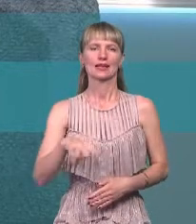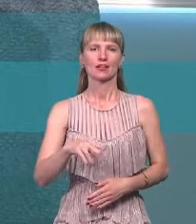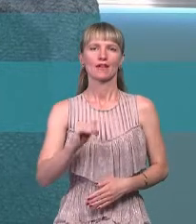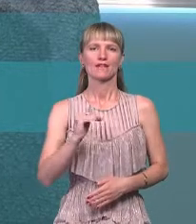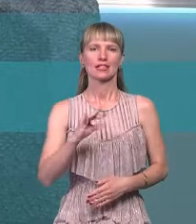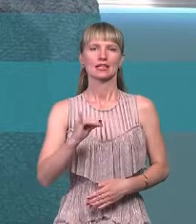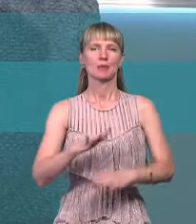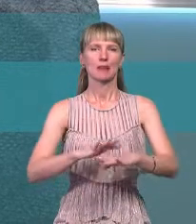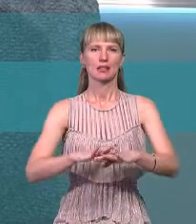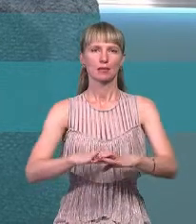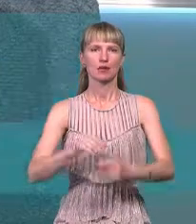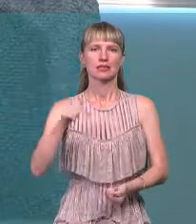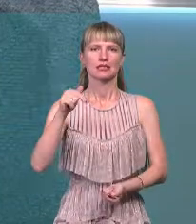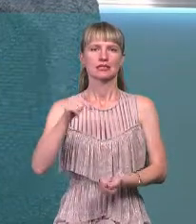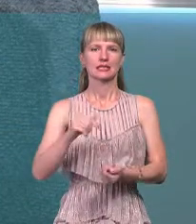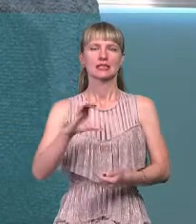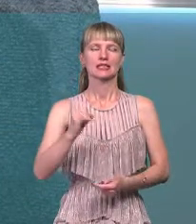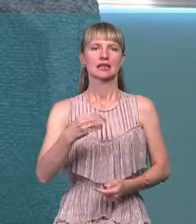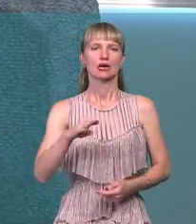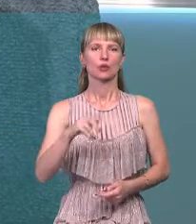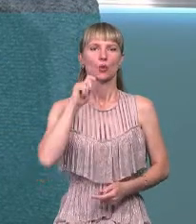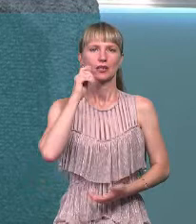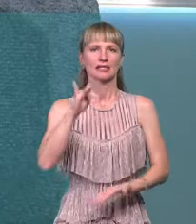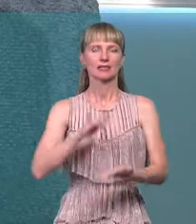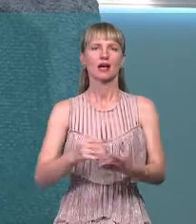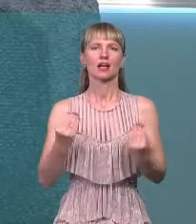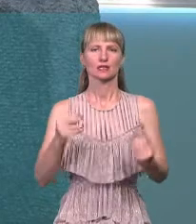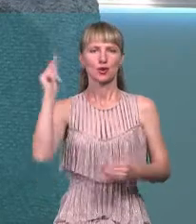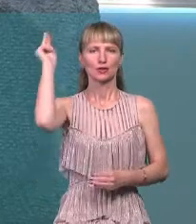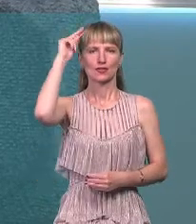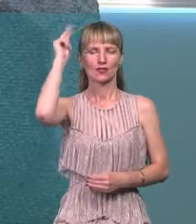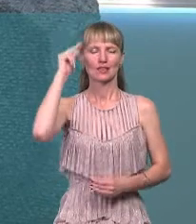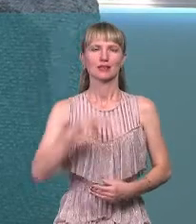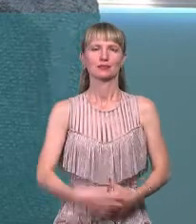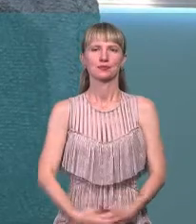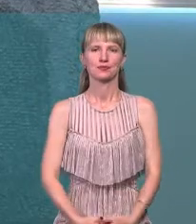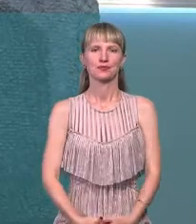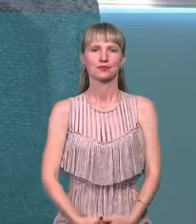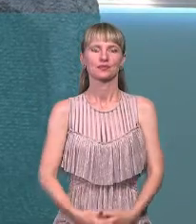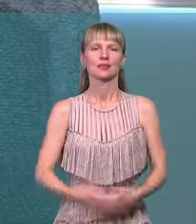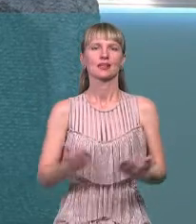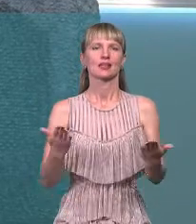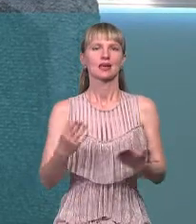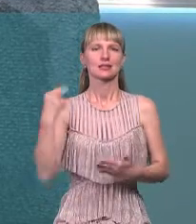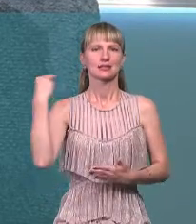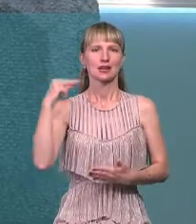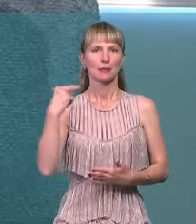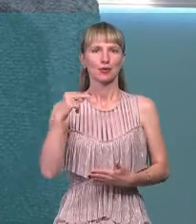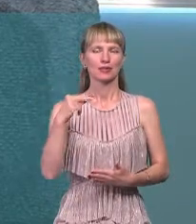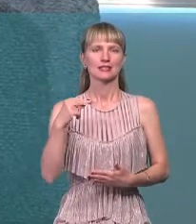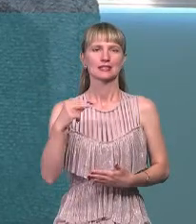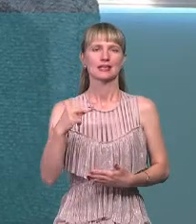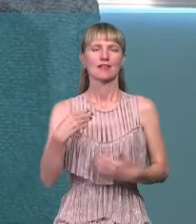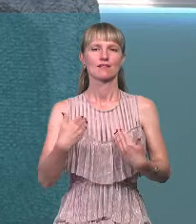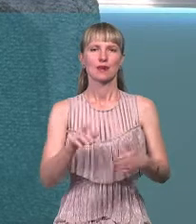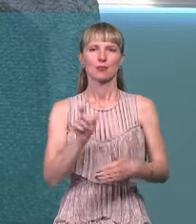фізика і математика, згідно з сайту Українського центру якості освіти. Як запорізькі випускники склали тести